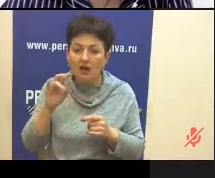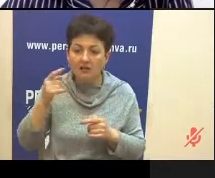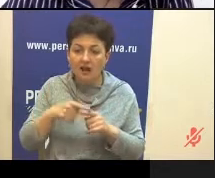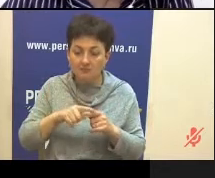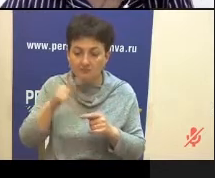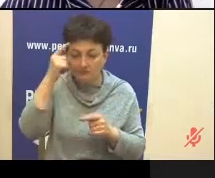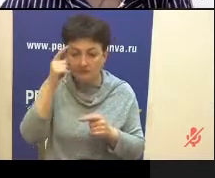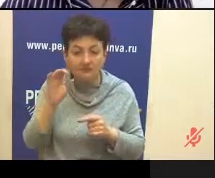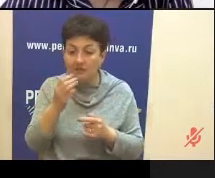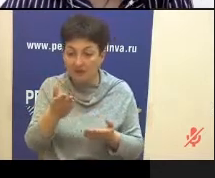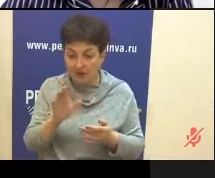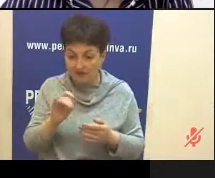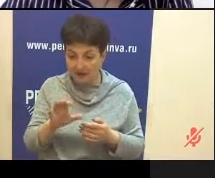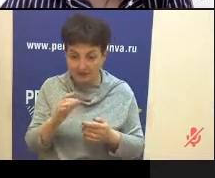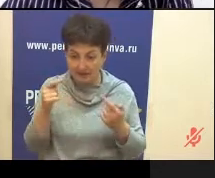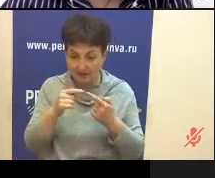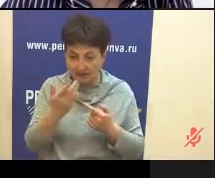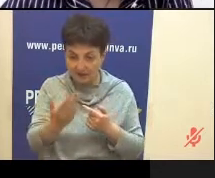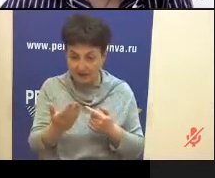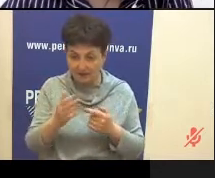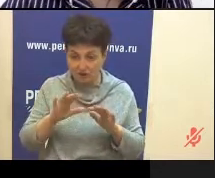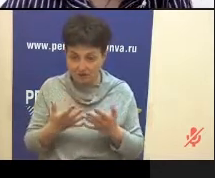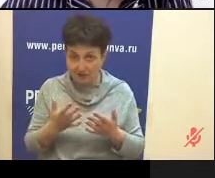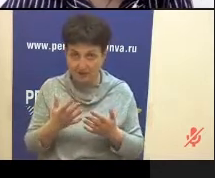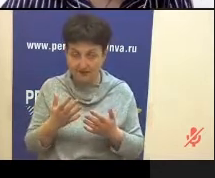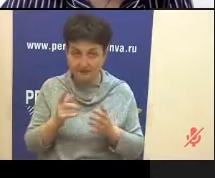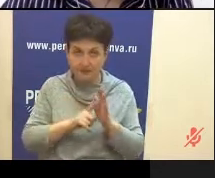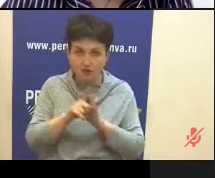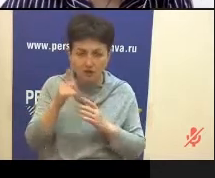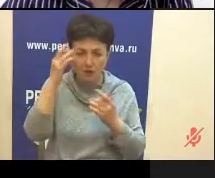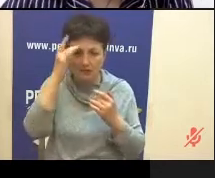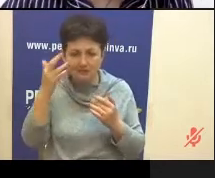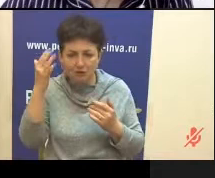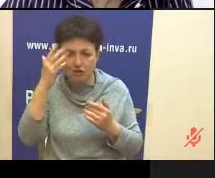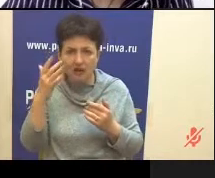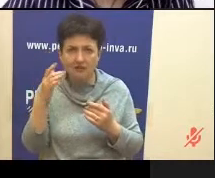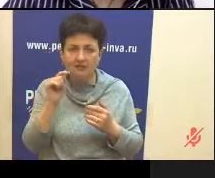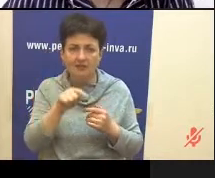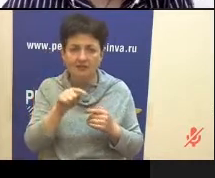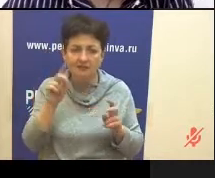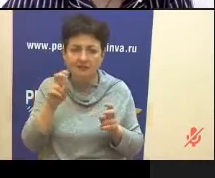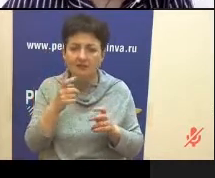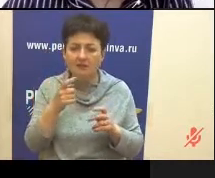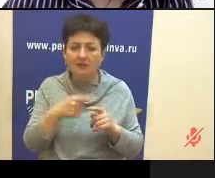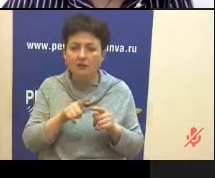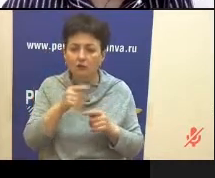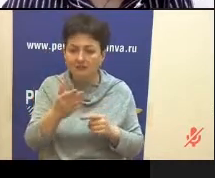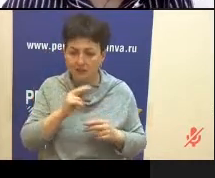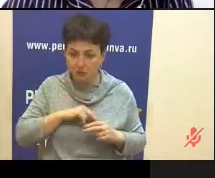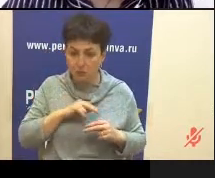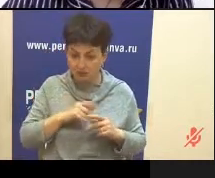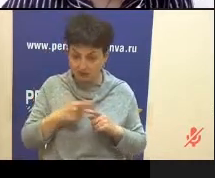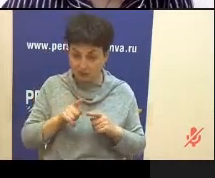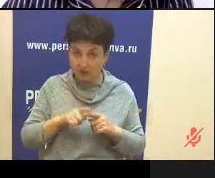делаете, писать, что они об этом думают, и даже не о вас, и не о конкретно вашем событии, а начинать размышлять о теме, над